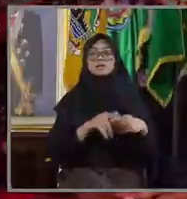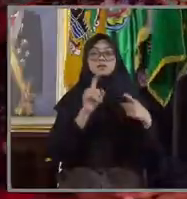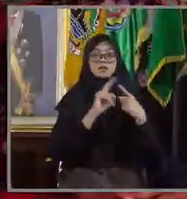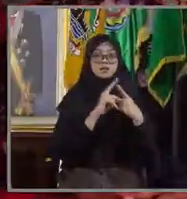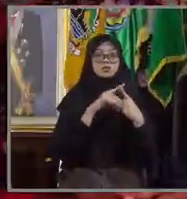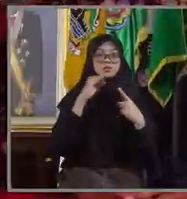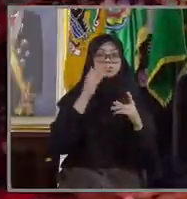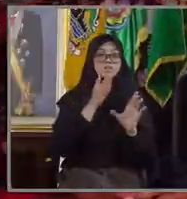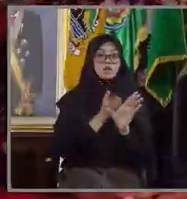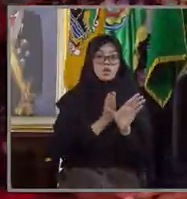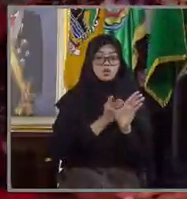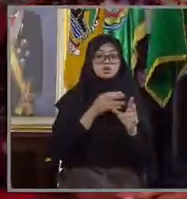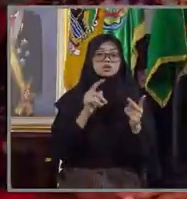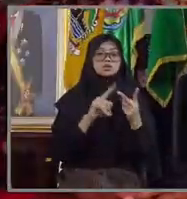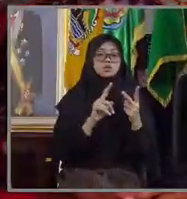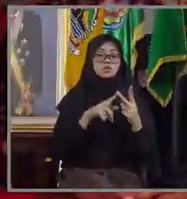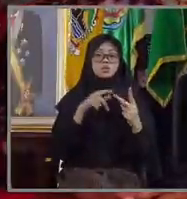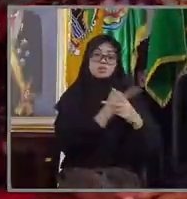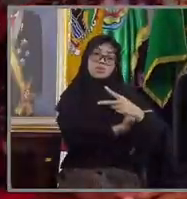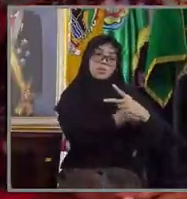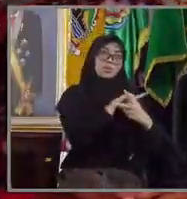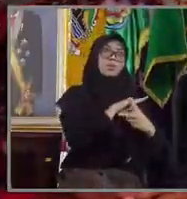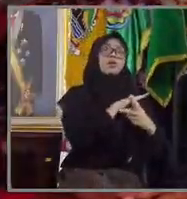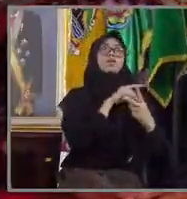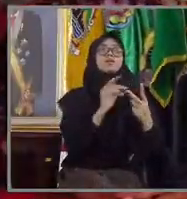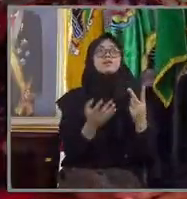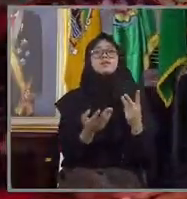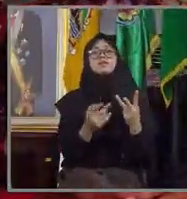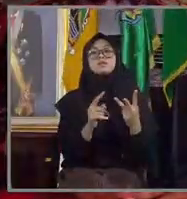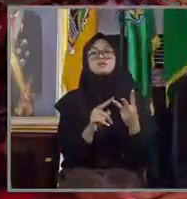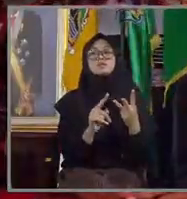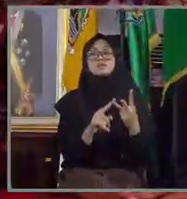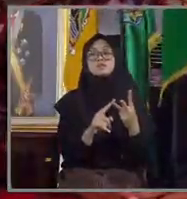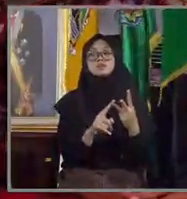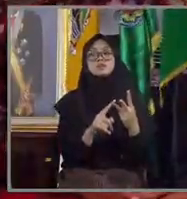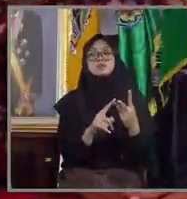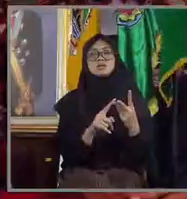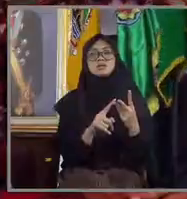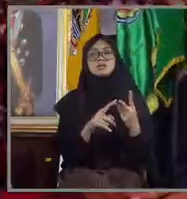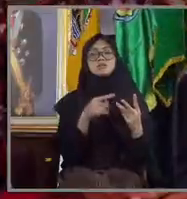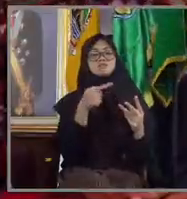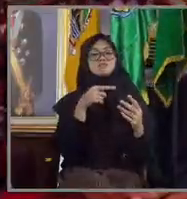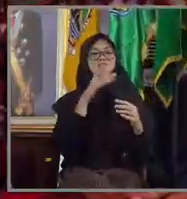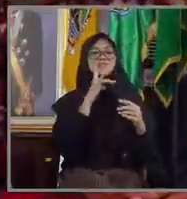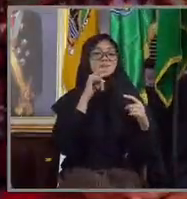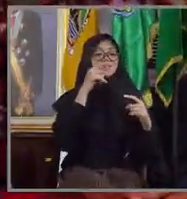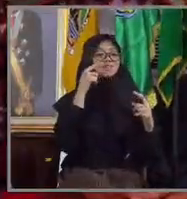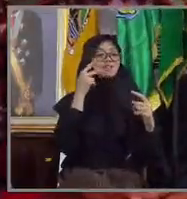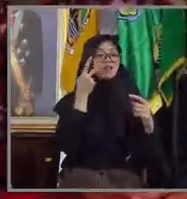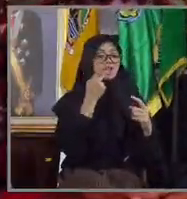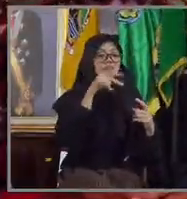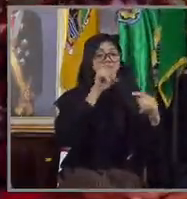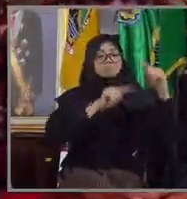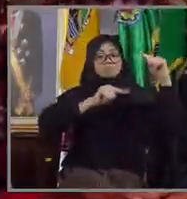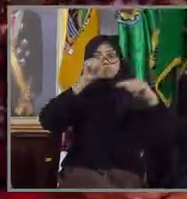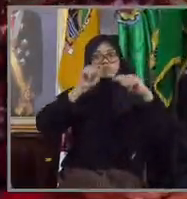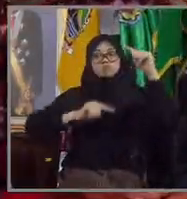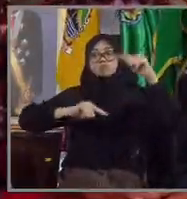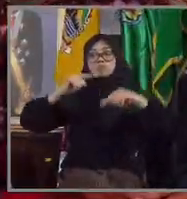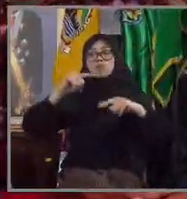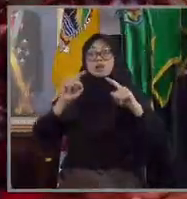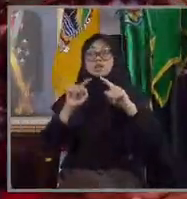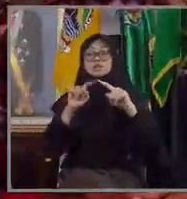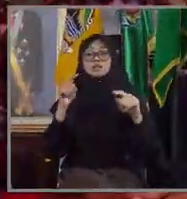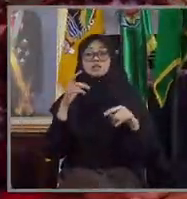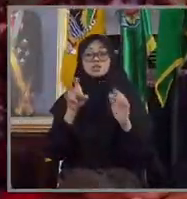psychologist nya dua keterampilannya gitu kan mungkin emosionalnya juga diukur sehingga memang bisa hati-hati talok pertanyaan yang